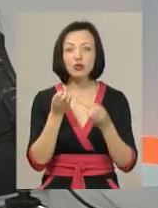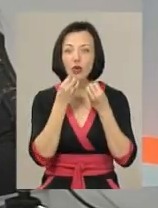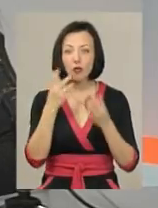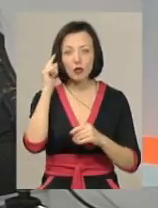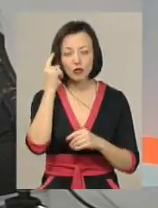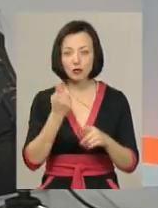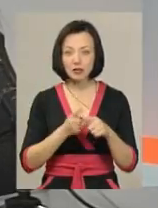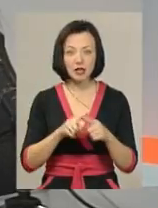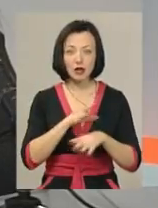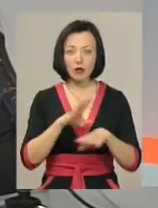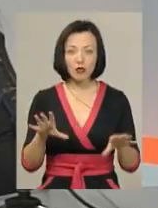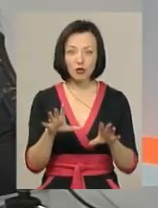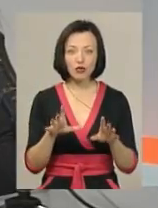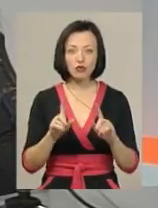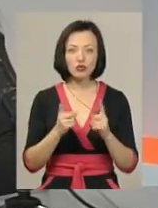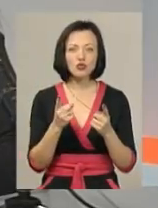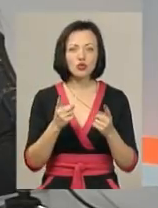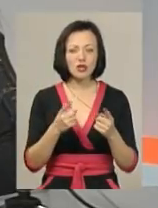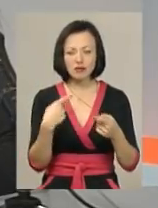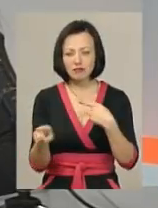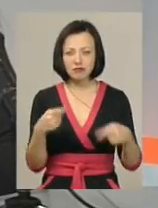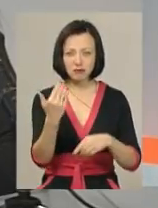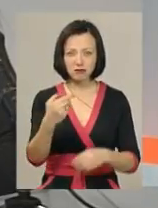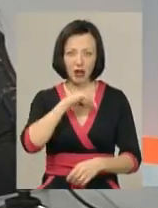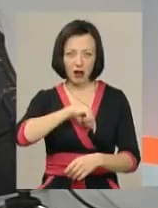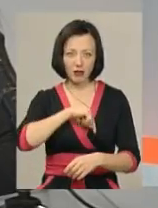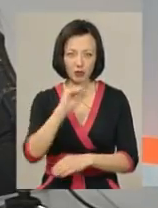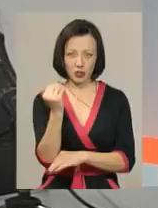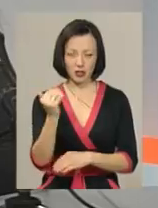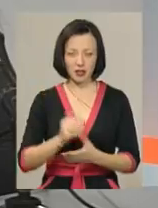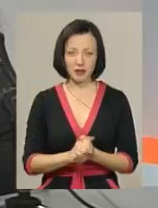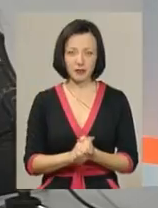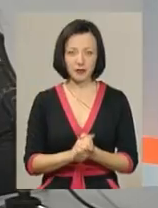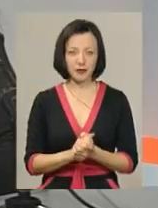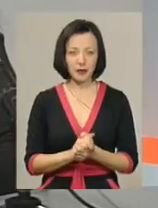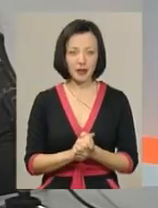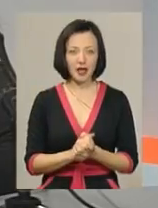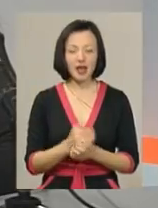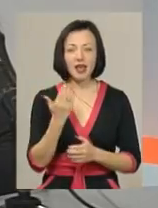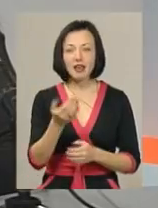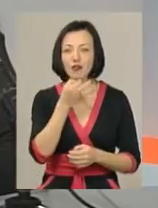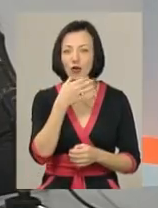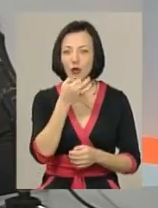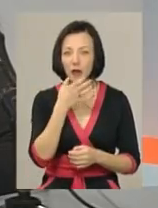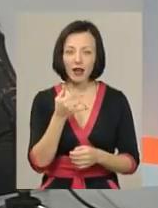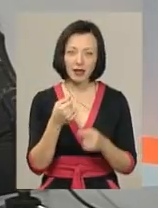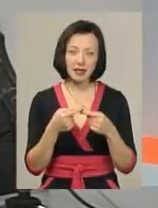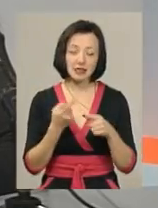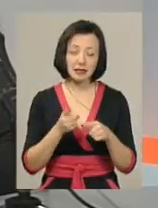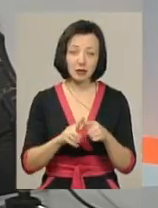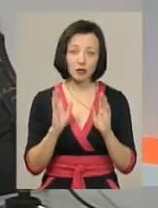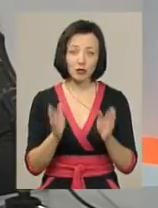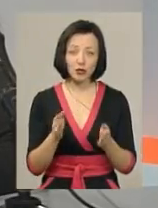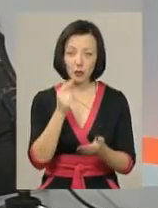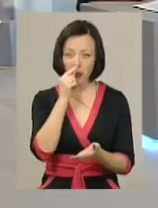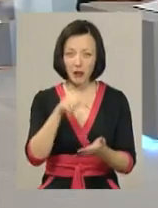все-таки щоб це не було щось кардинально таке протилежне темпераменту вашої дитини її характеру її вподобанням і тоді це буде